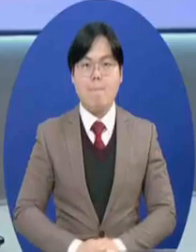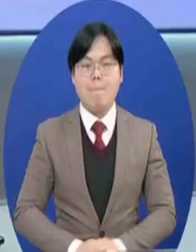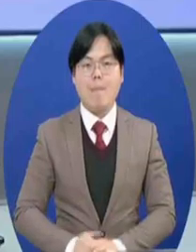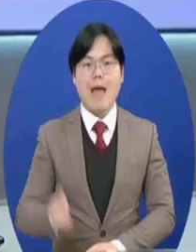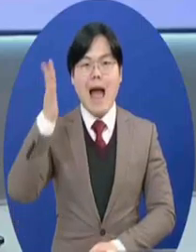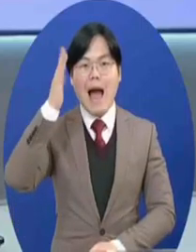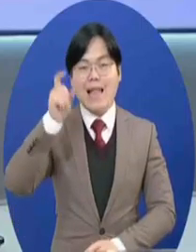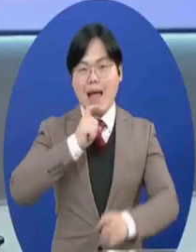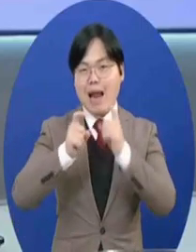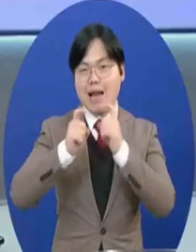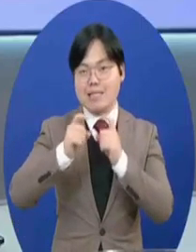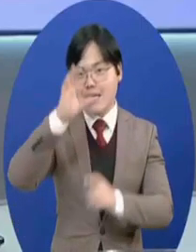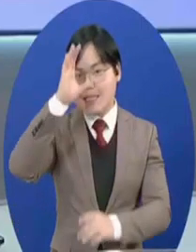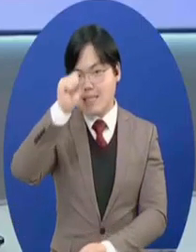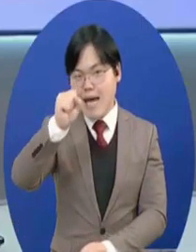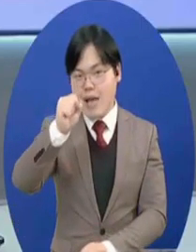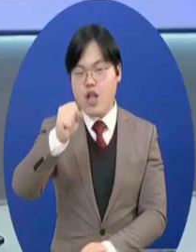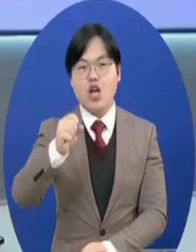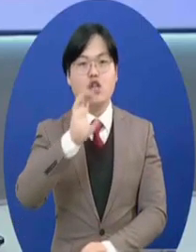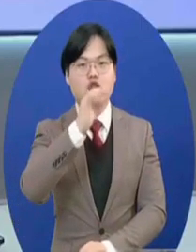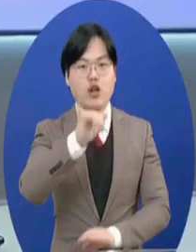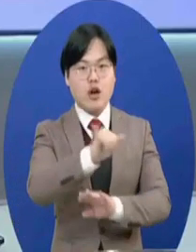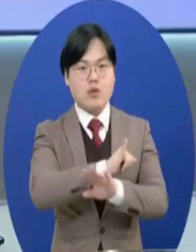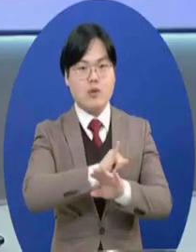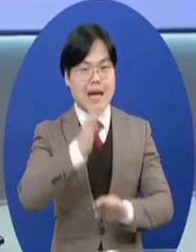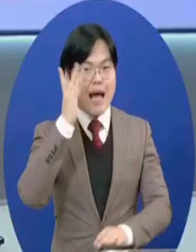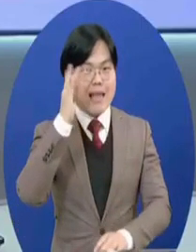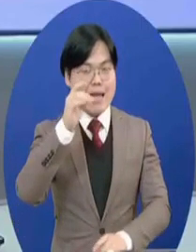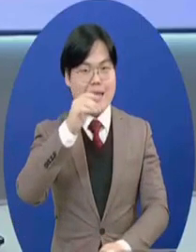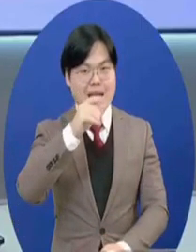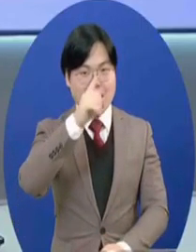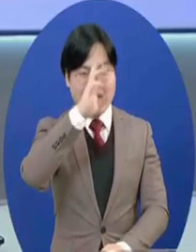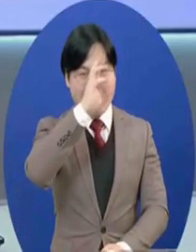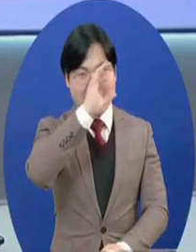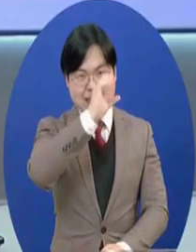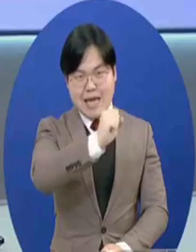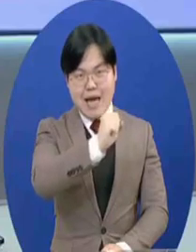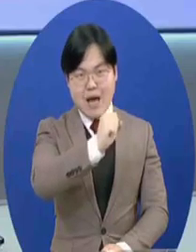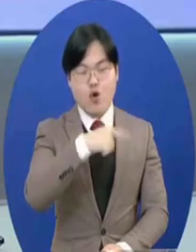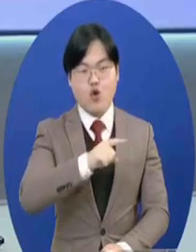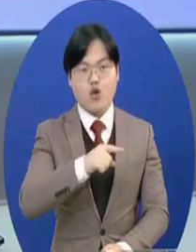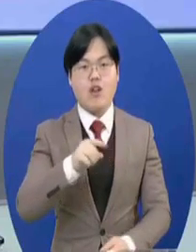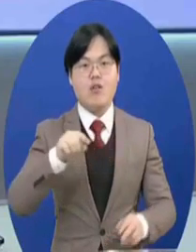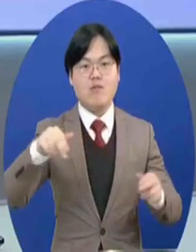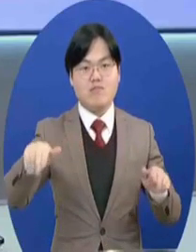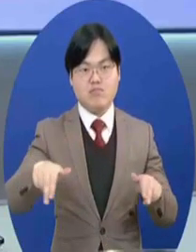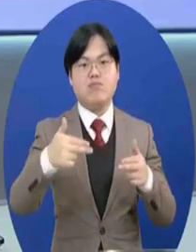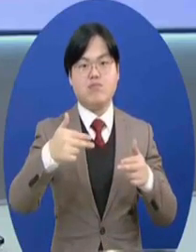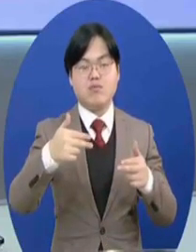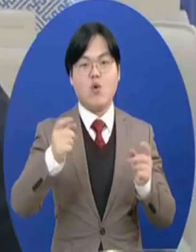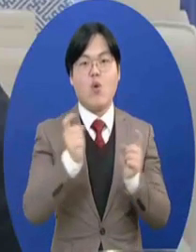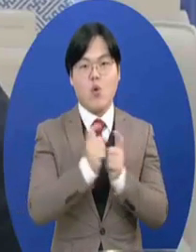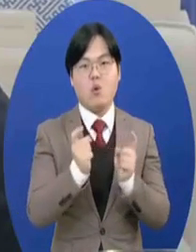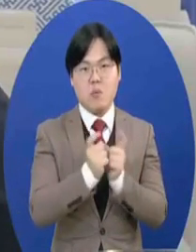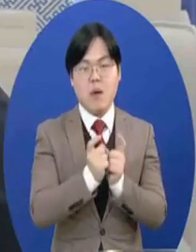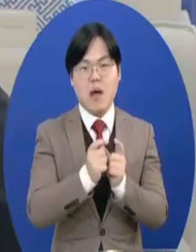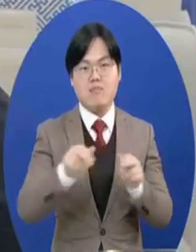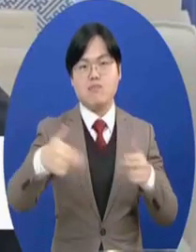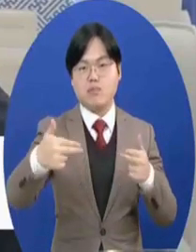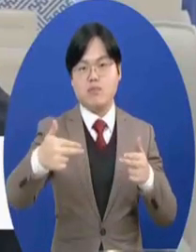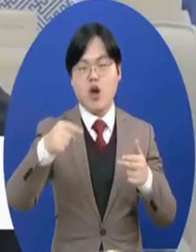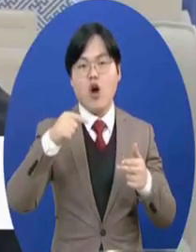Гадаад харилцааны сайд Энх Тайван бүгд найрамдах Солонгос улсын гадаад хэргийн сайд Канг Ёнг Хватай өнөөдөр цахим уулзалт хийлээ. Энэ үеэр талууд